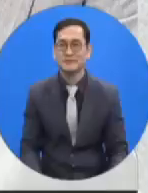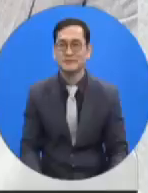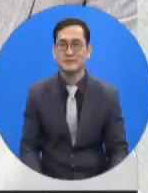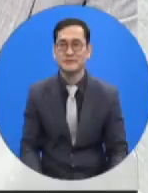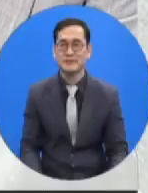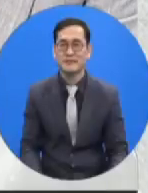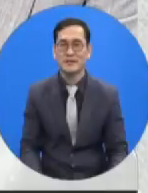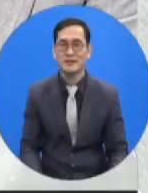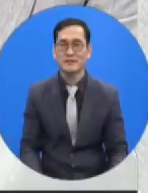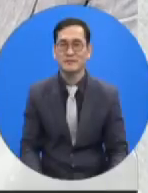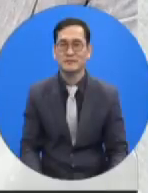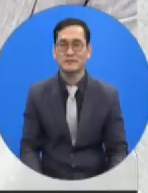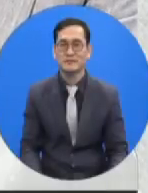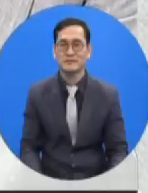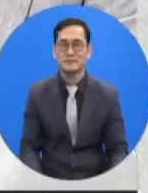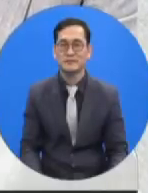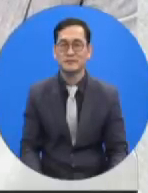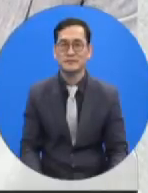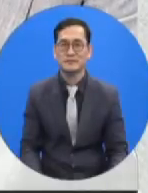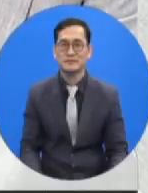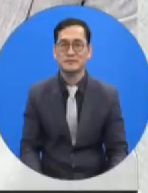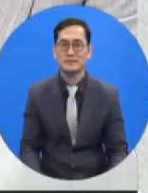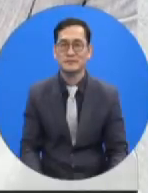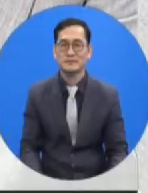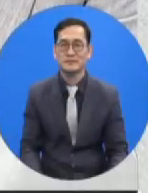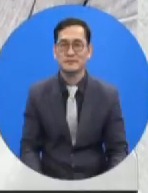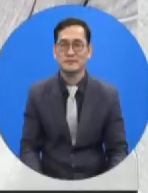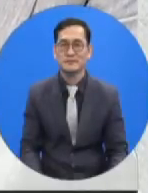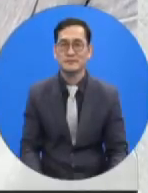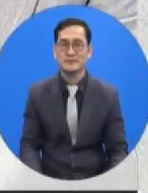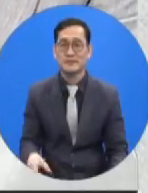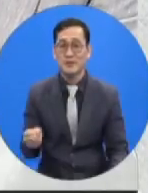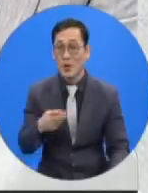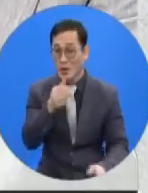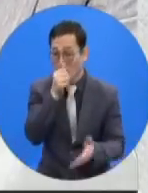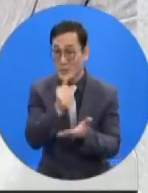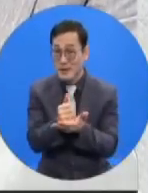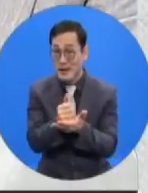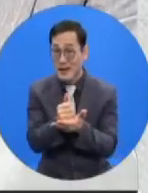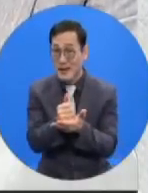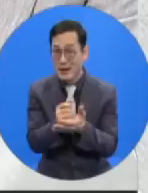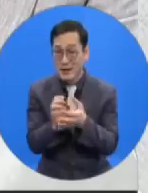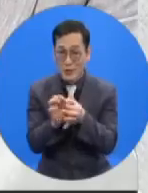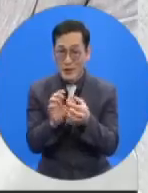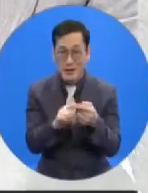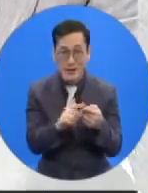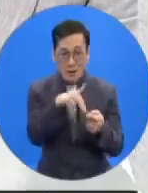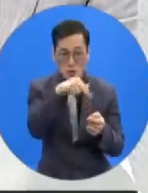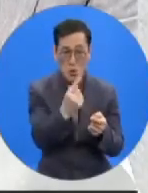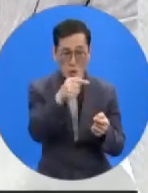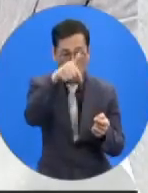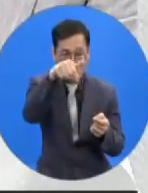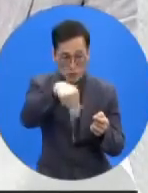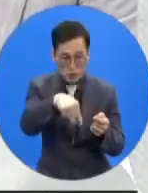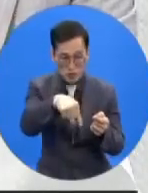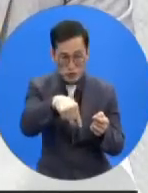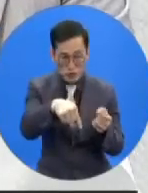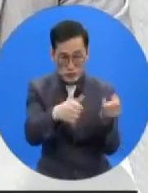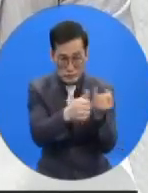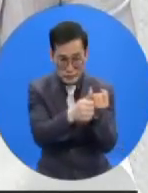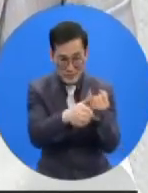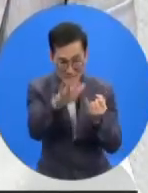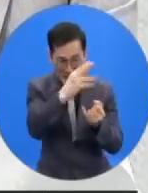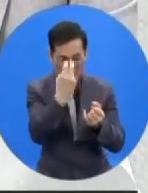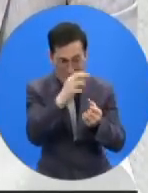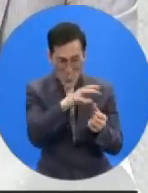이렇게 여러 가지 범죄 혐의와 관련해서 지금 뭐 조국을 지키자라는 쪽도 있고 아니면은 처벌해야 된다는 쪽도